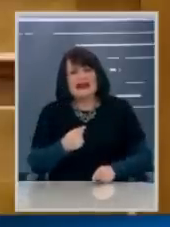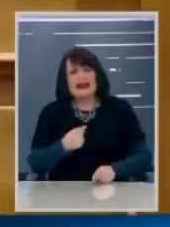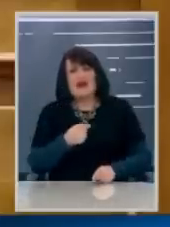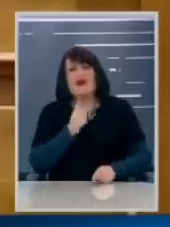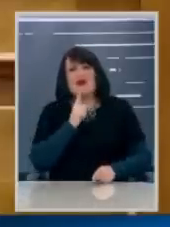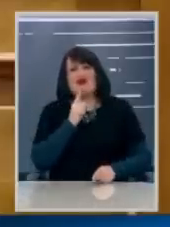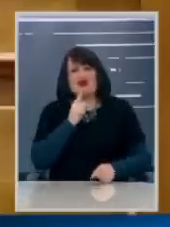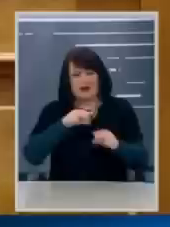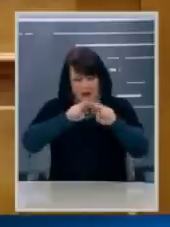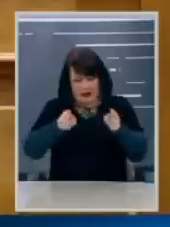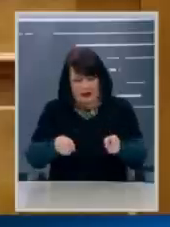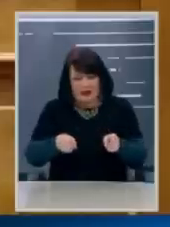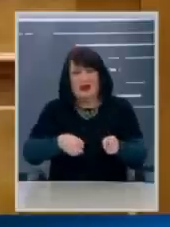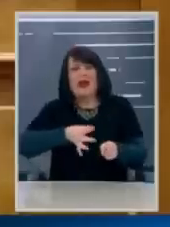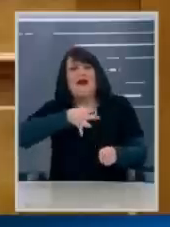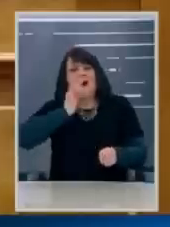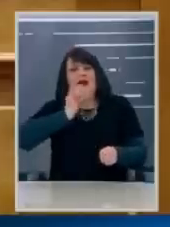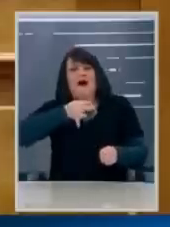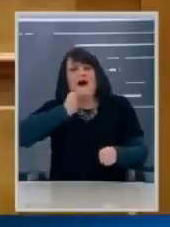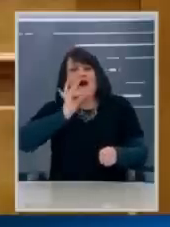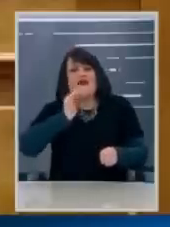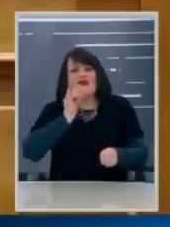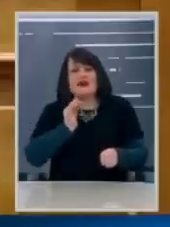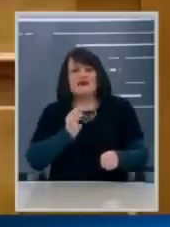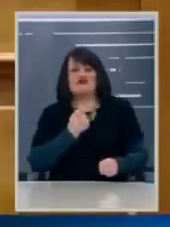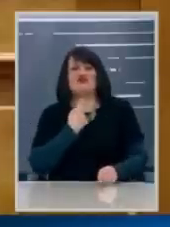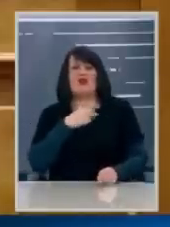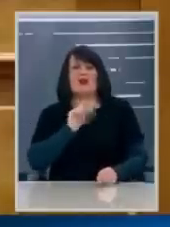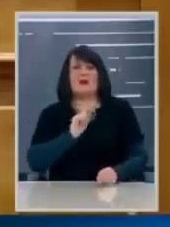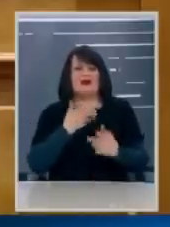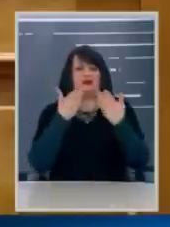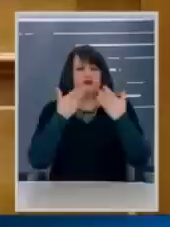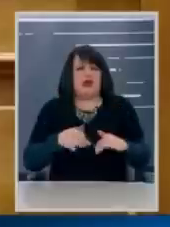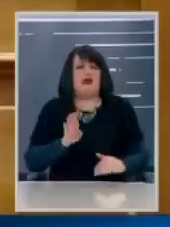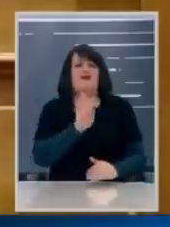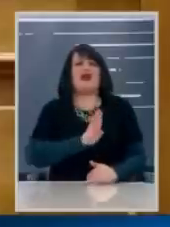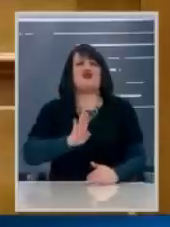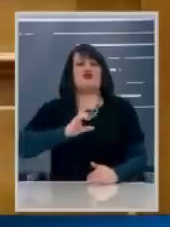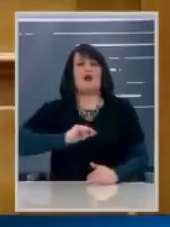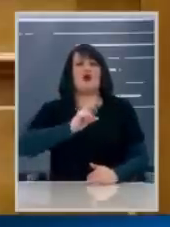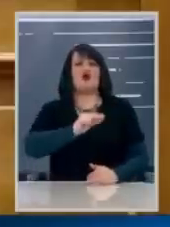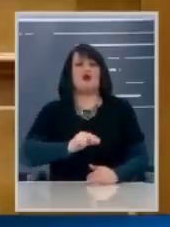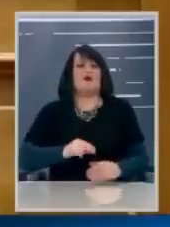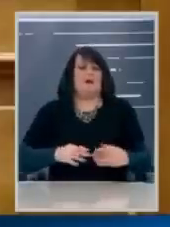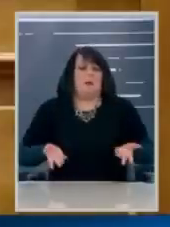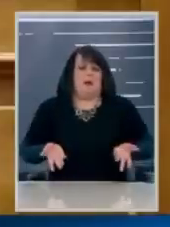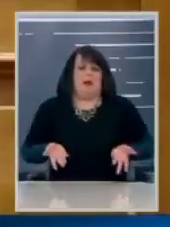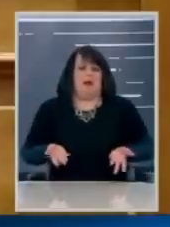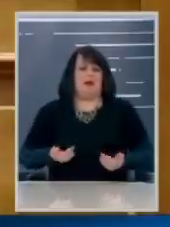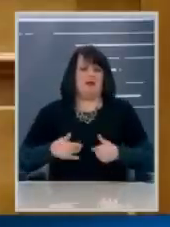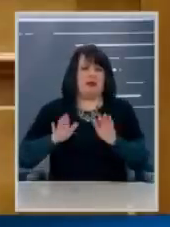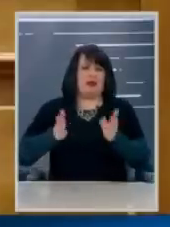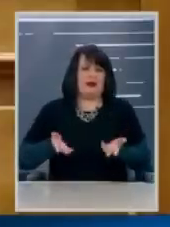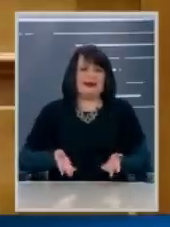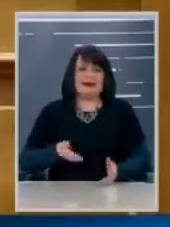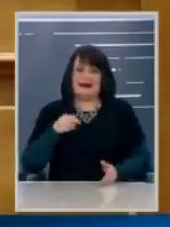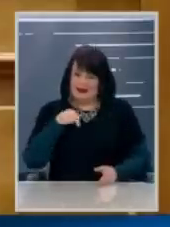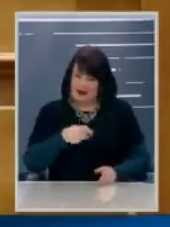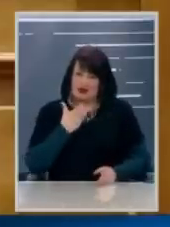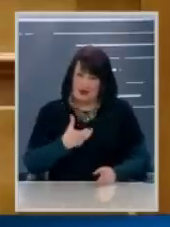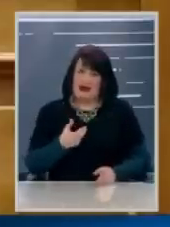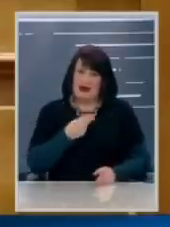καφενείου ότι ανά πάσα στιγμή, άμα δεν μας γουστάρουν, πάμε στη Βενεζουέλα, πάμε στον καθένα. Είναι αυτά πράγματα